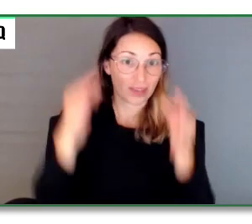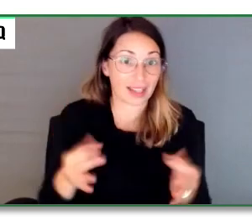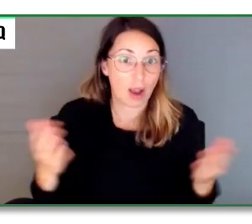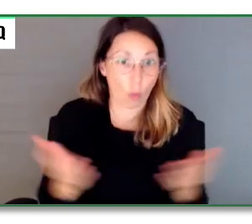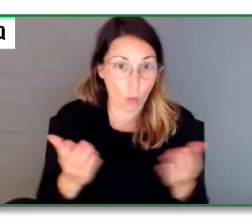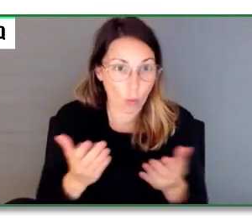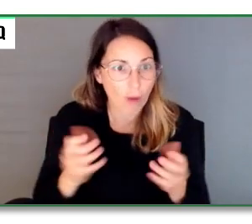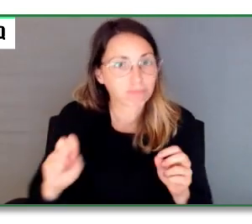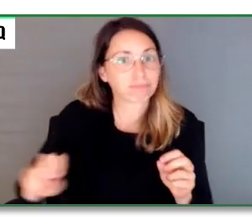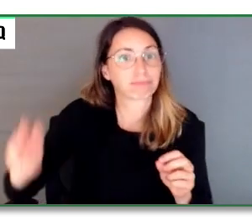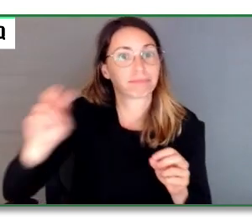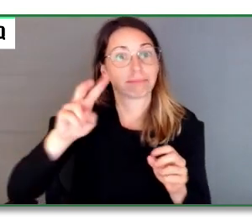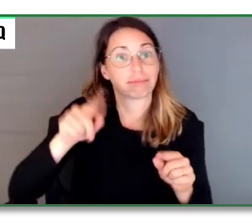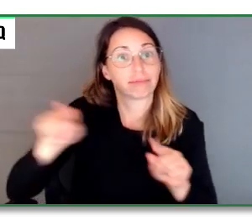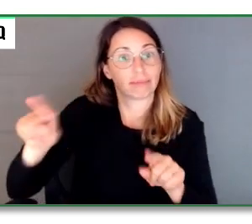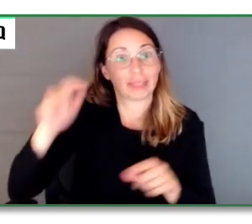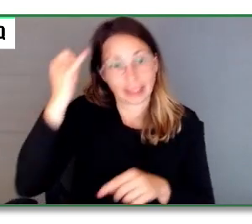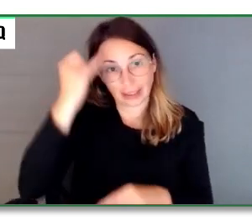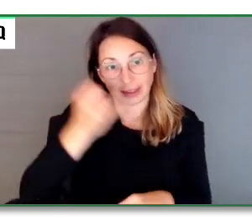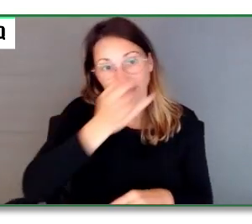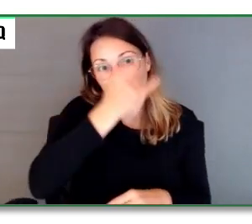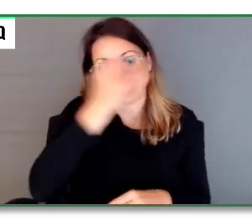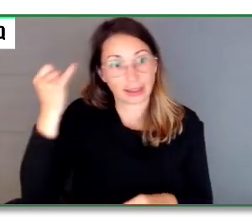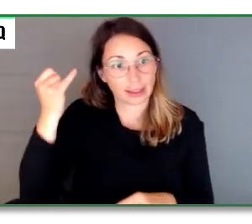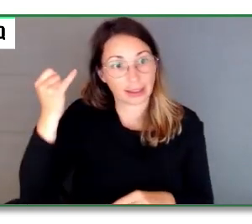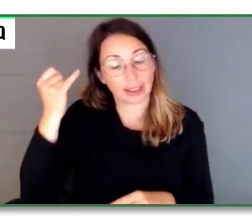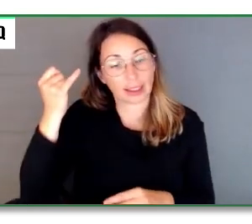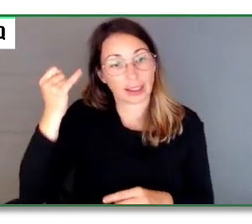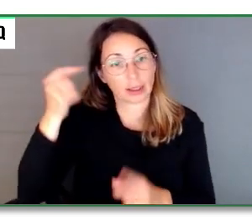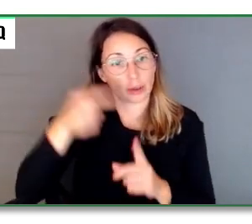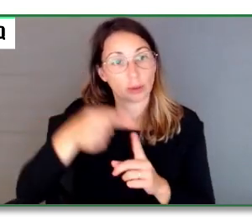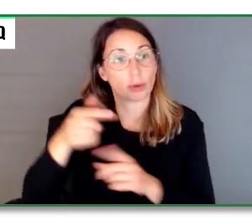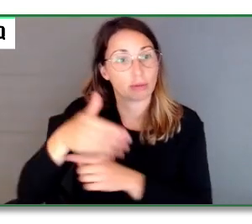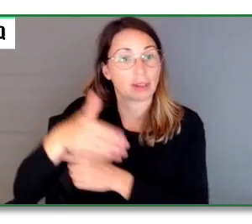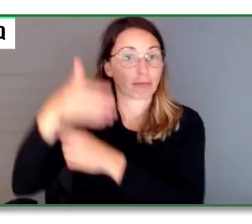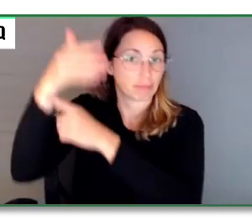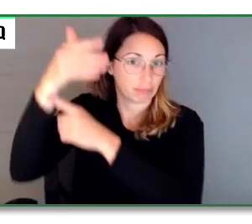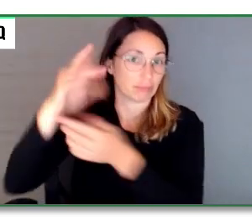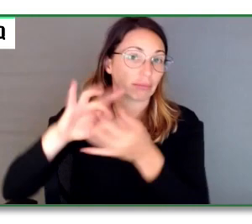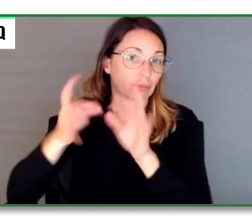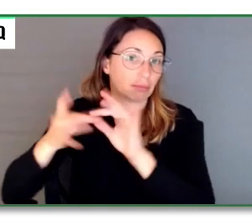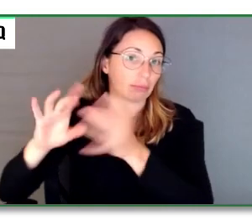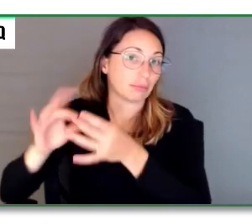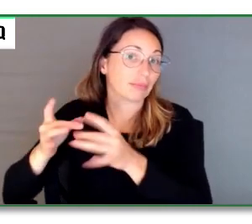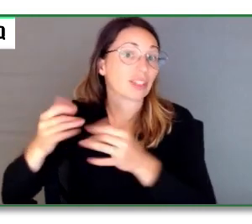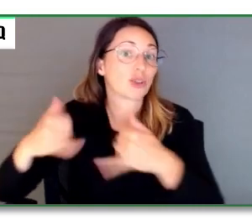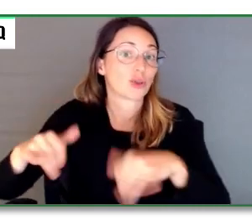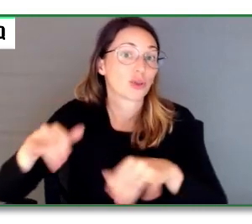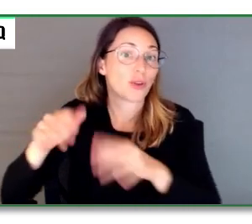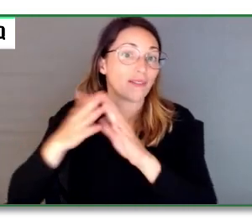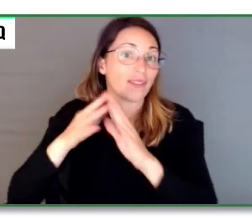Italie, d'accepter le drapeau olympique des Jeux de Turin de 2006.